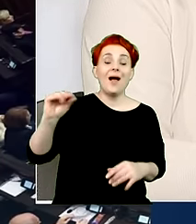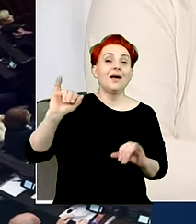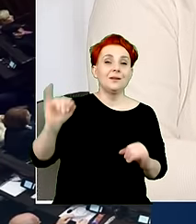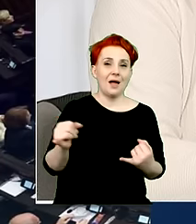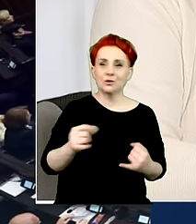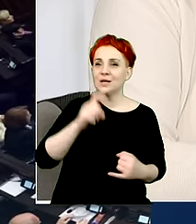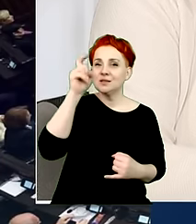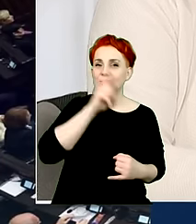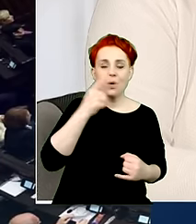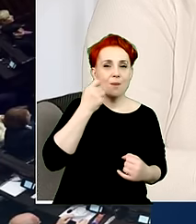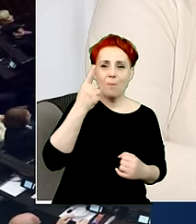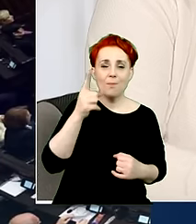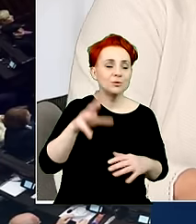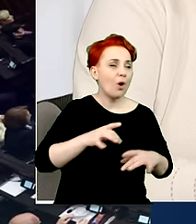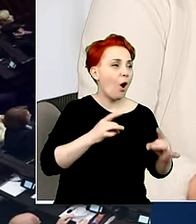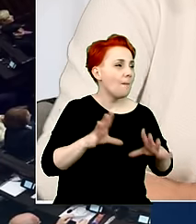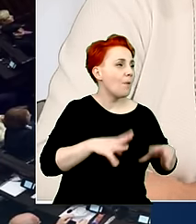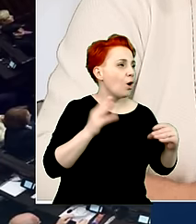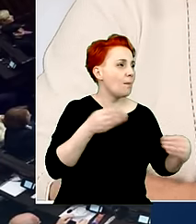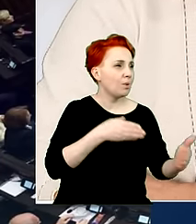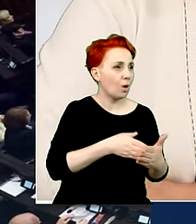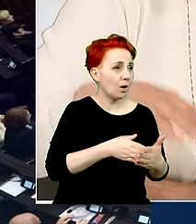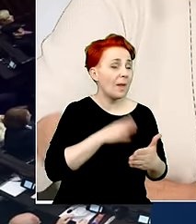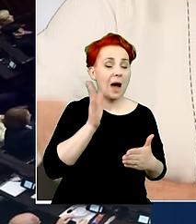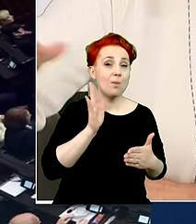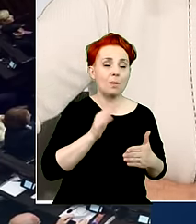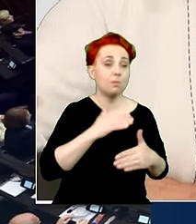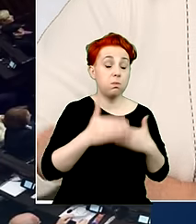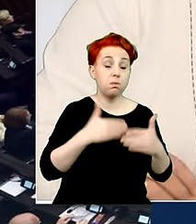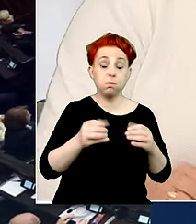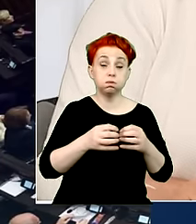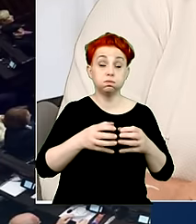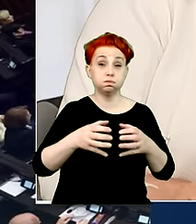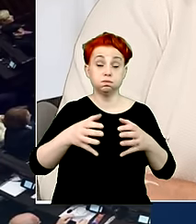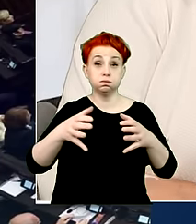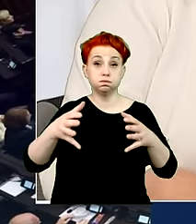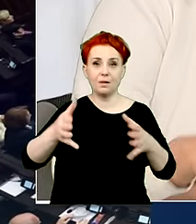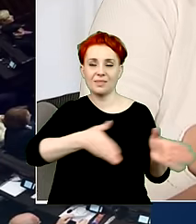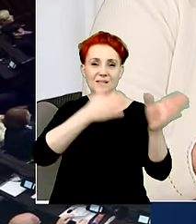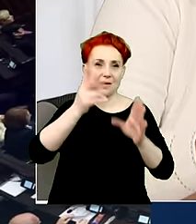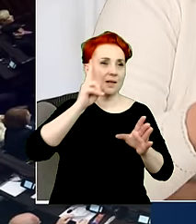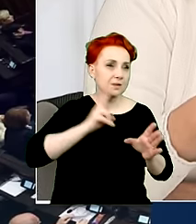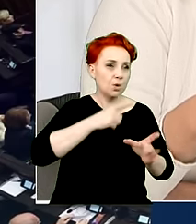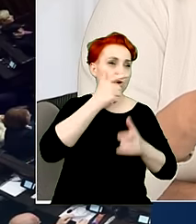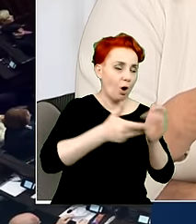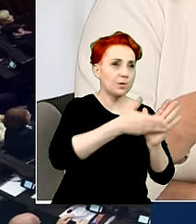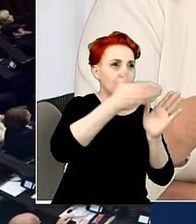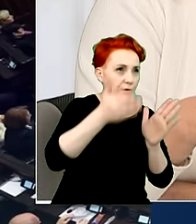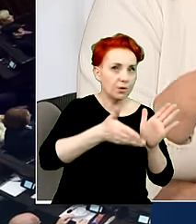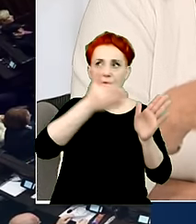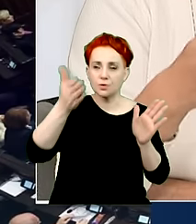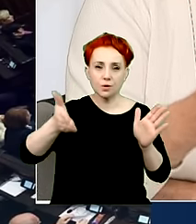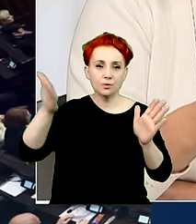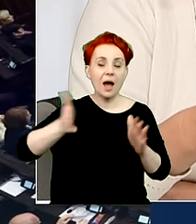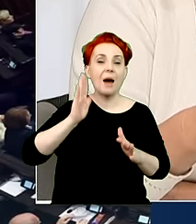pomysły należy zablokować na samym początku, bo potem to idzie śnieżna kula, kolejne instytucje się tym zajmują. przyjmują i dochodzimy do